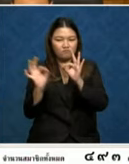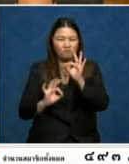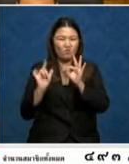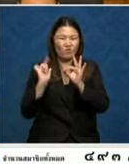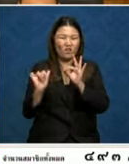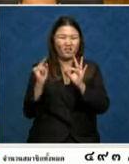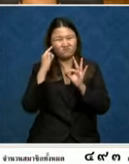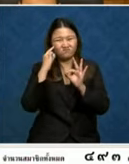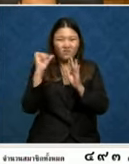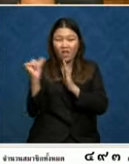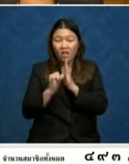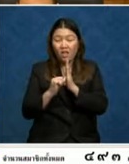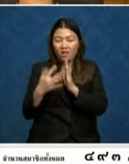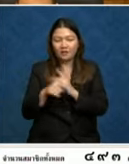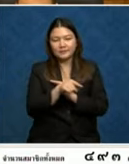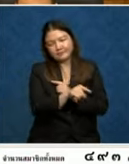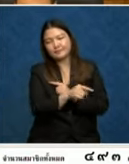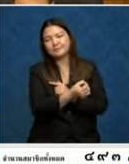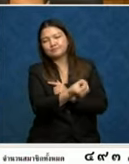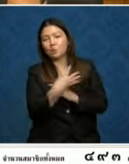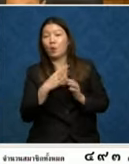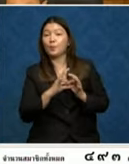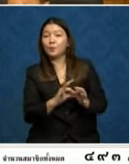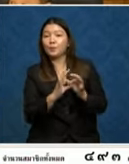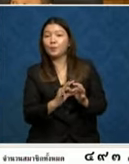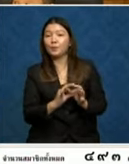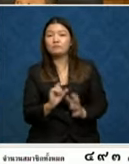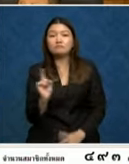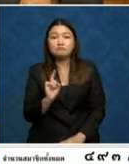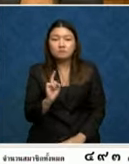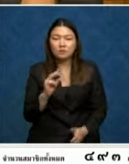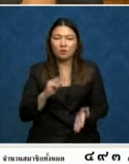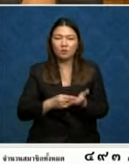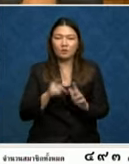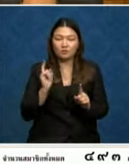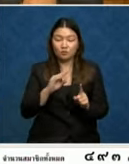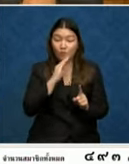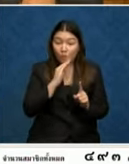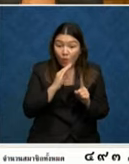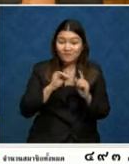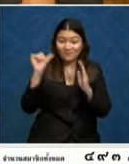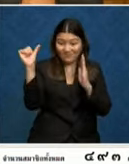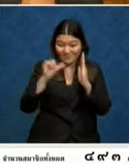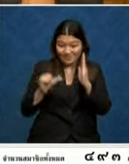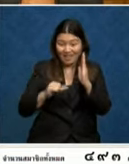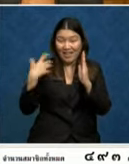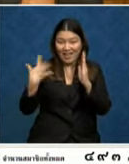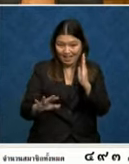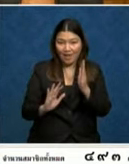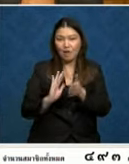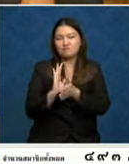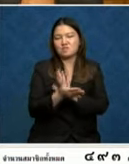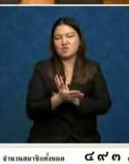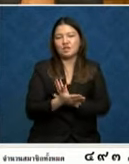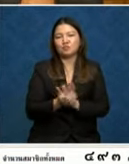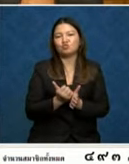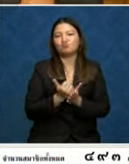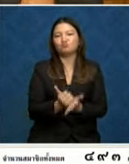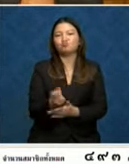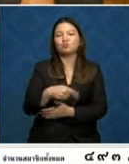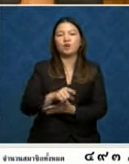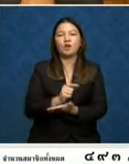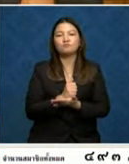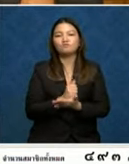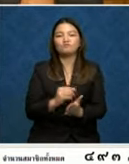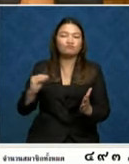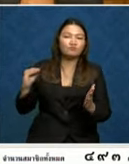การแก้ขายหลกการในร่างพระชบัหยัดมักจะสร้างมาทัฐฐานให้สภา แหงนี้นะครับต่อไปใครยื่นร่าง